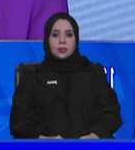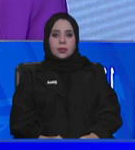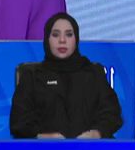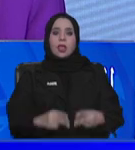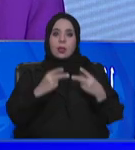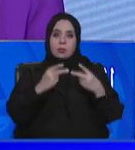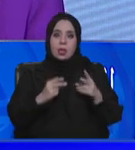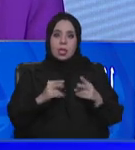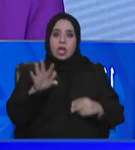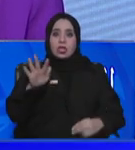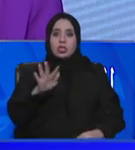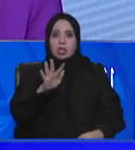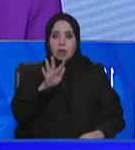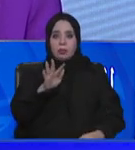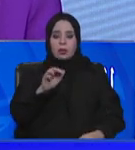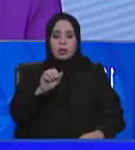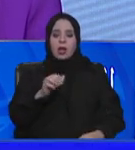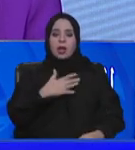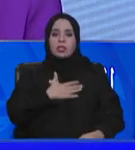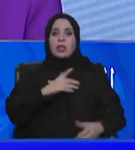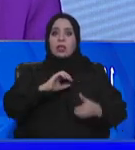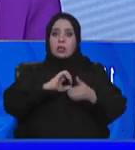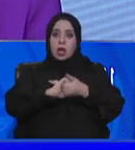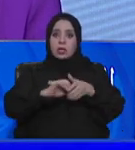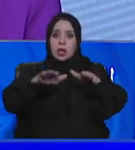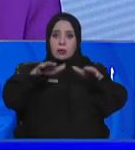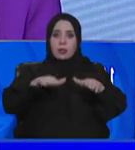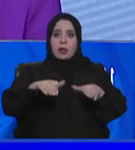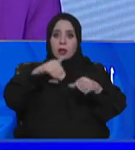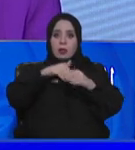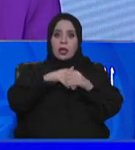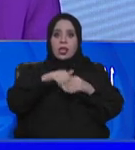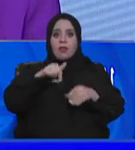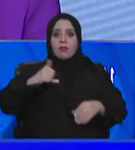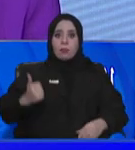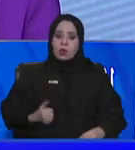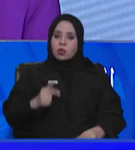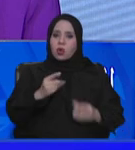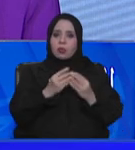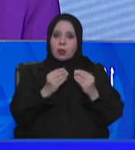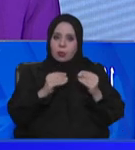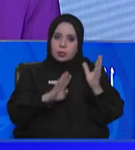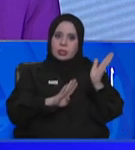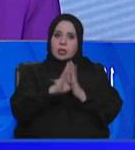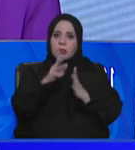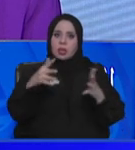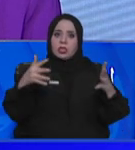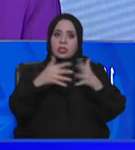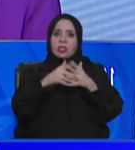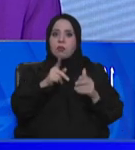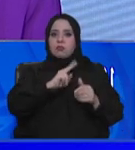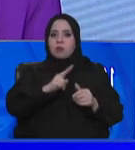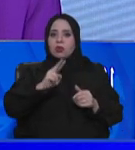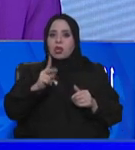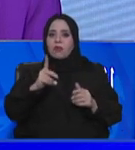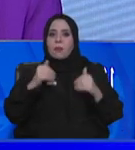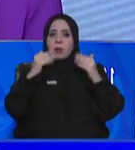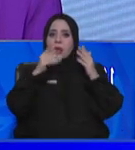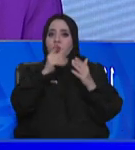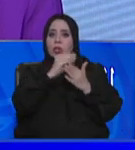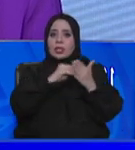حققت الشعبه البرلمانيه لمملكه البحرين العديده من الانجازات على مستوى مشاركتها في مختلف المحافل